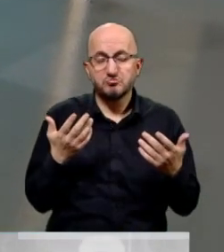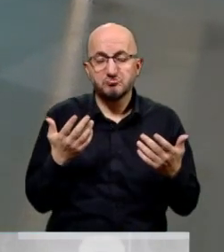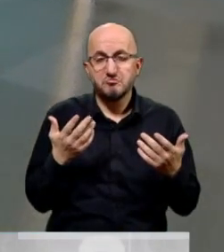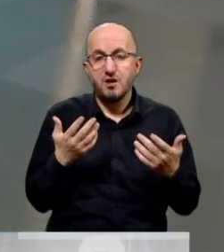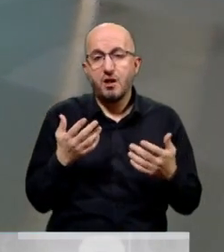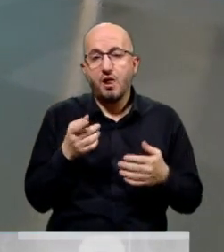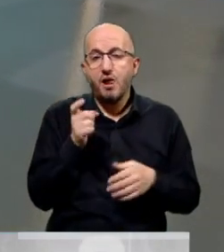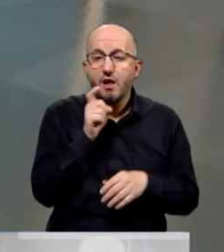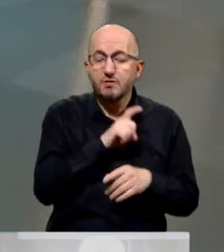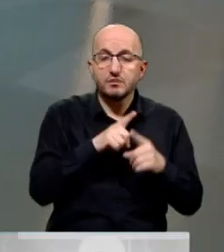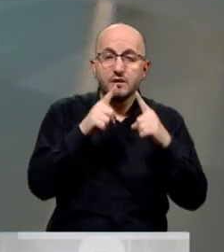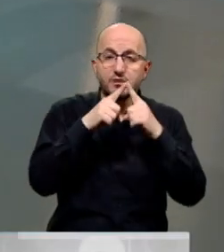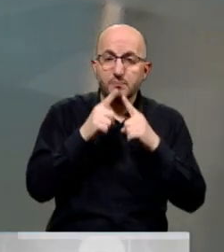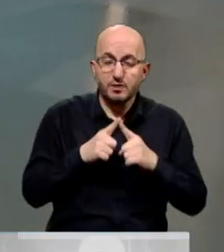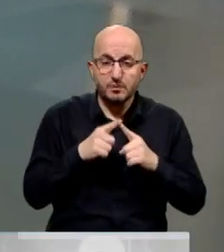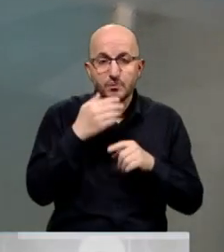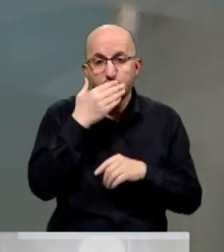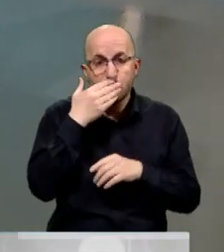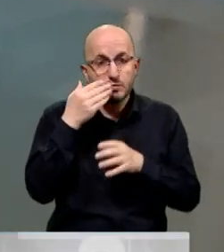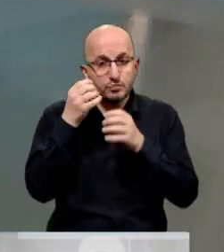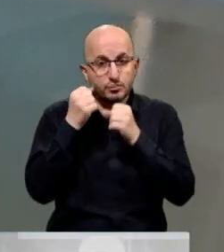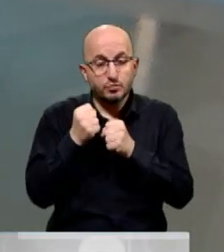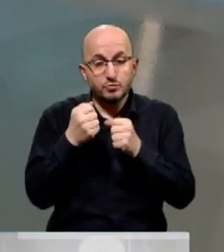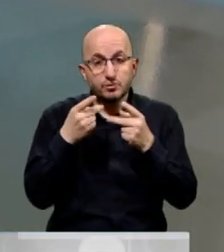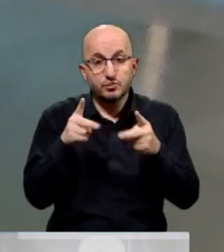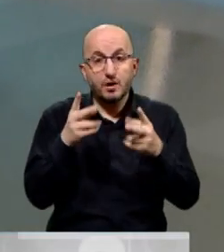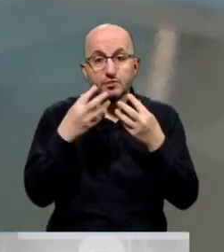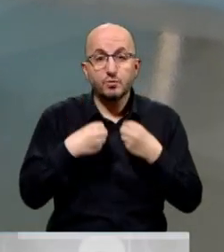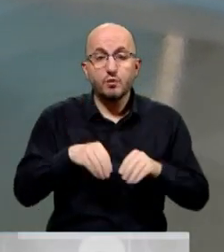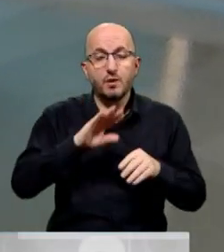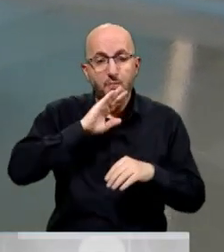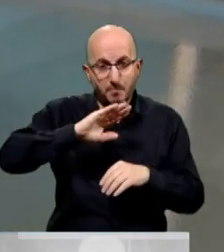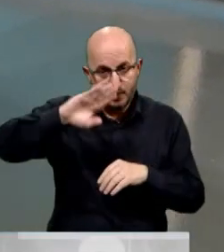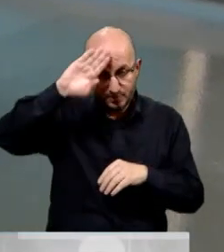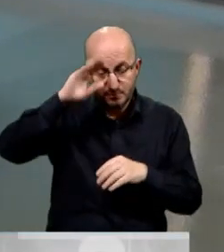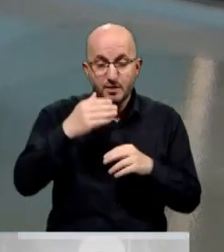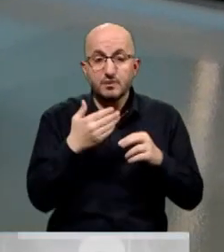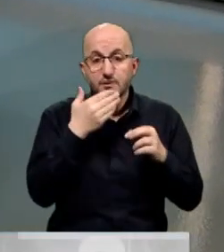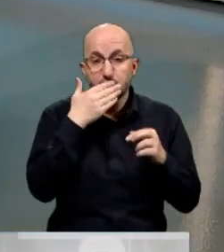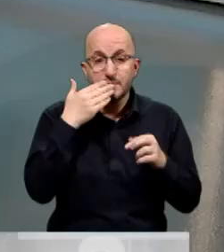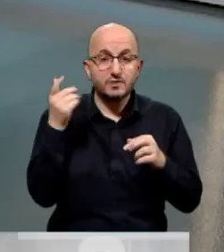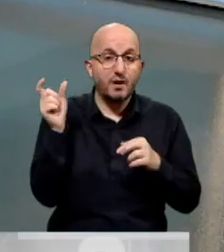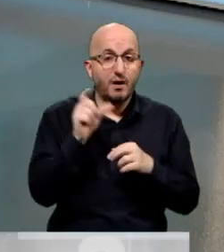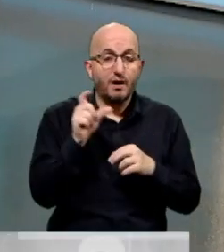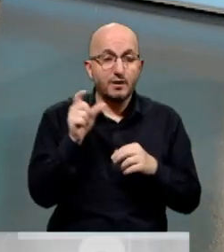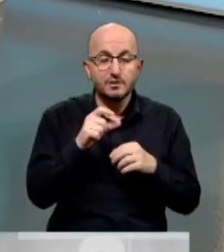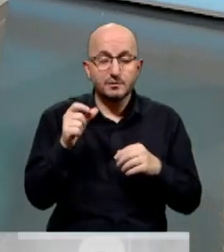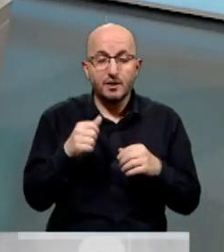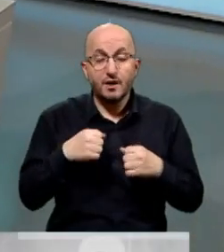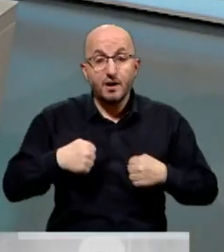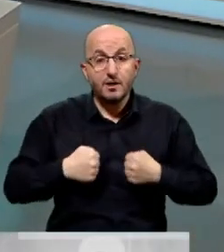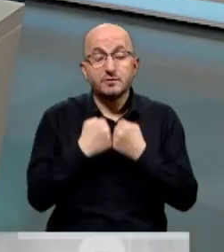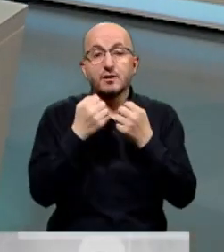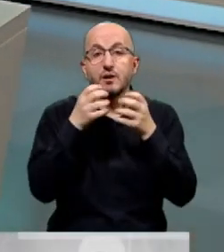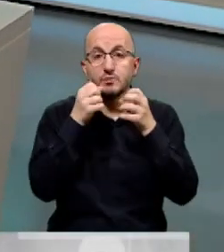veya yanlış hesaplayarak oruç tutulması caiz olmayan işte bayrama veya Ramazan-ı Şerife, yani kaza tutulması